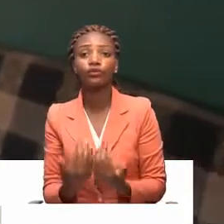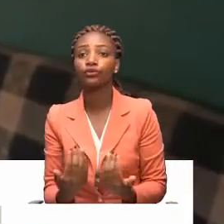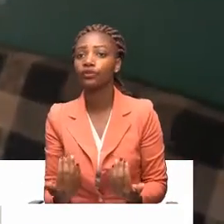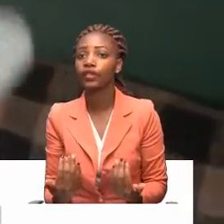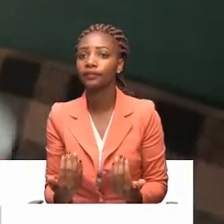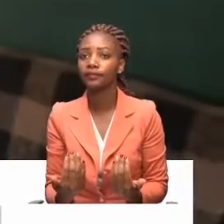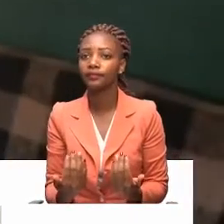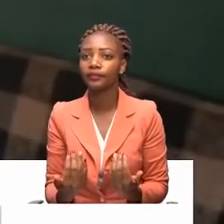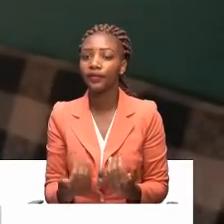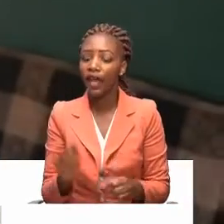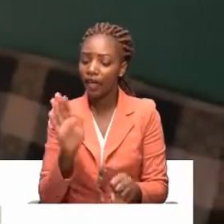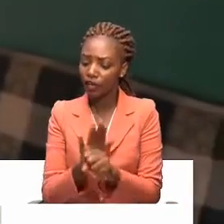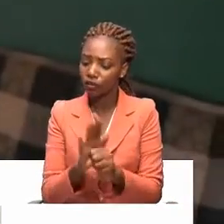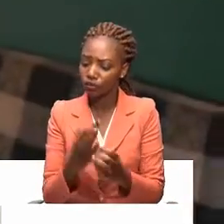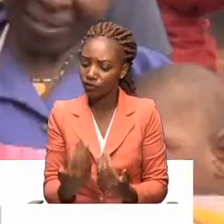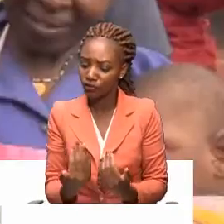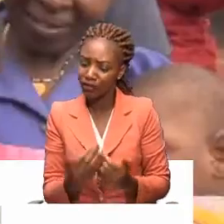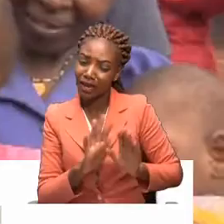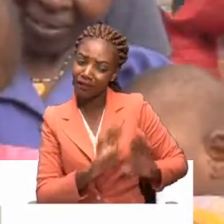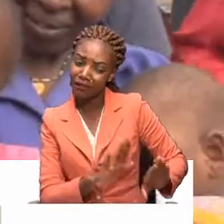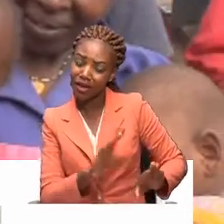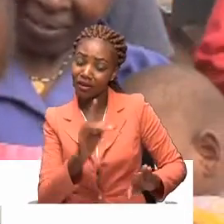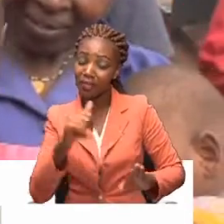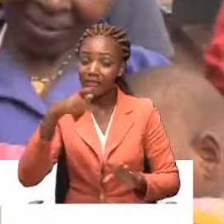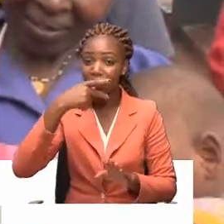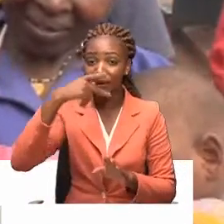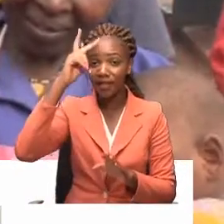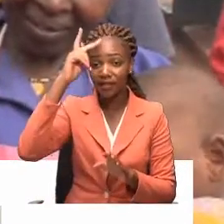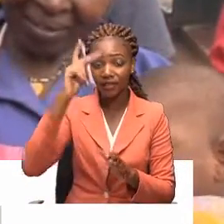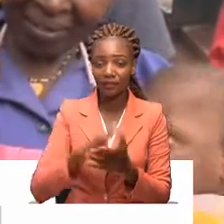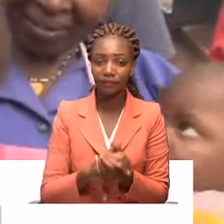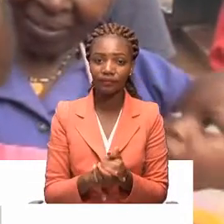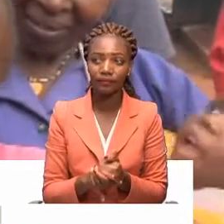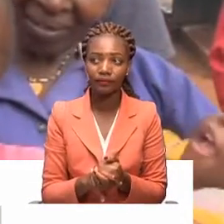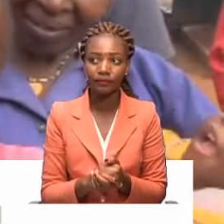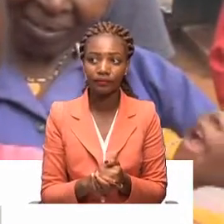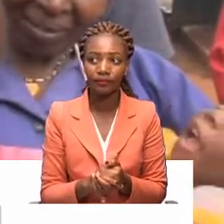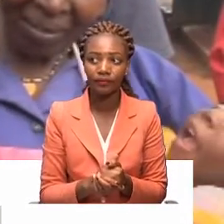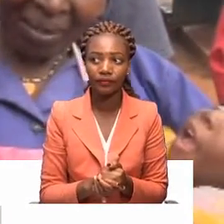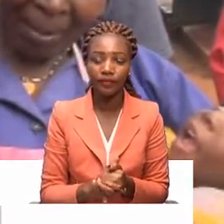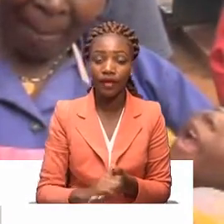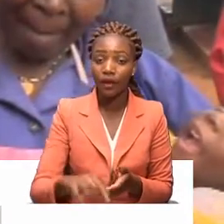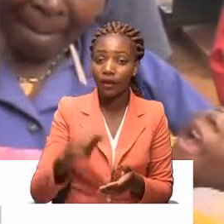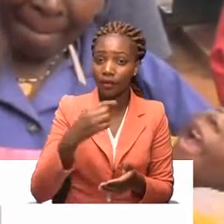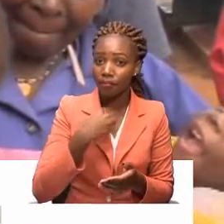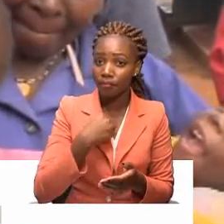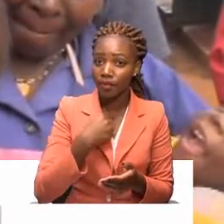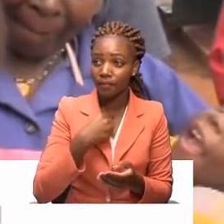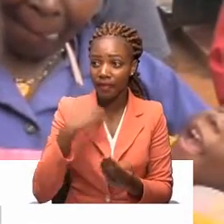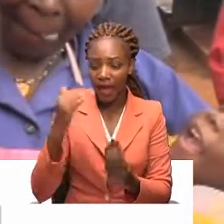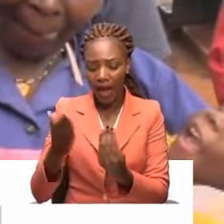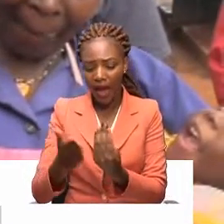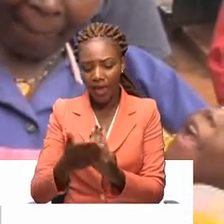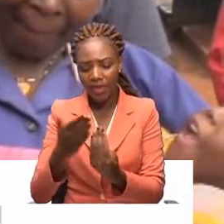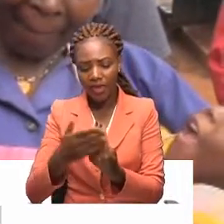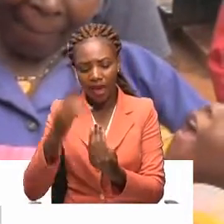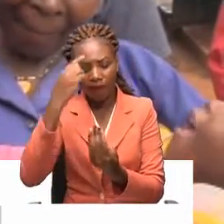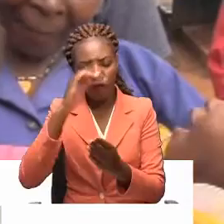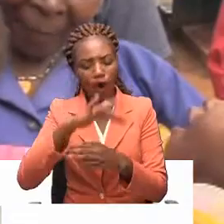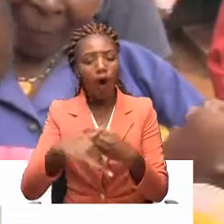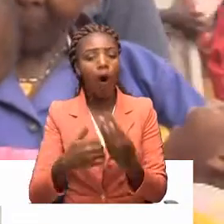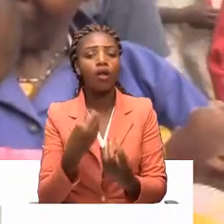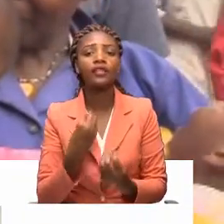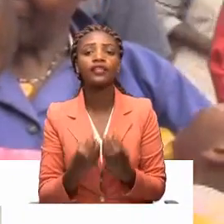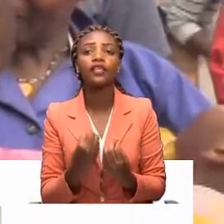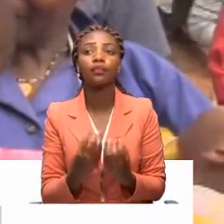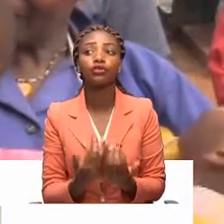pindi walipozaliwa. Here at Precious Kids Center tunachukua watoto walemavu wa kila aina, kuanzia kwa